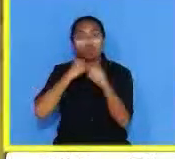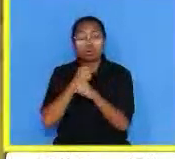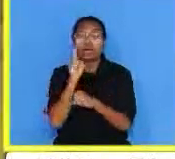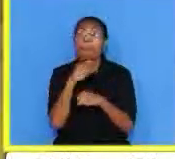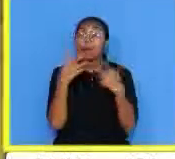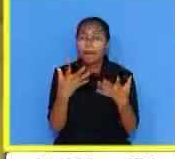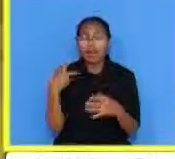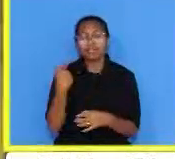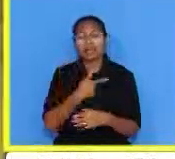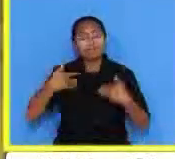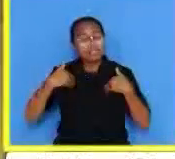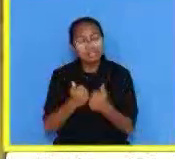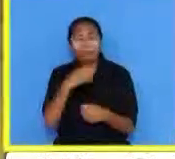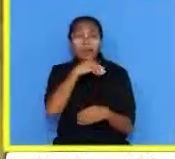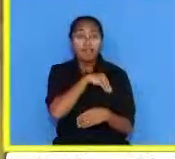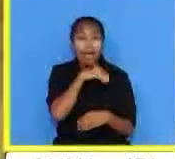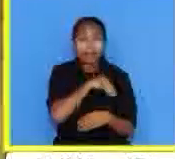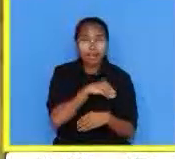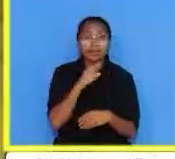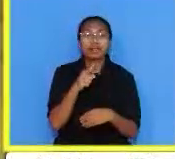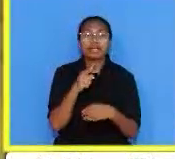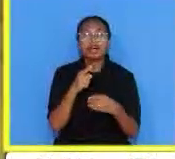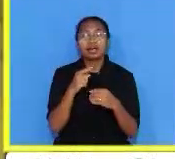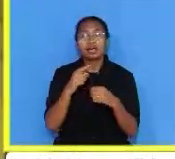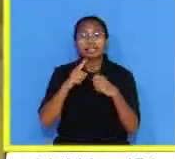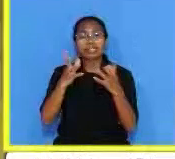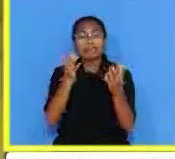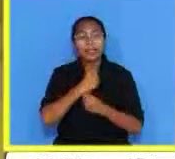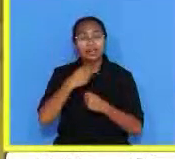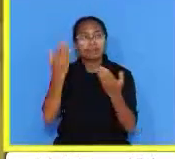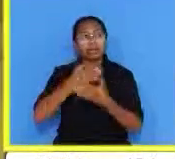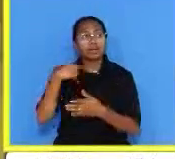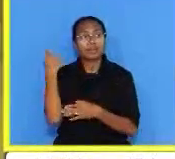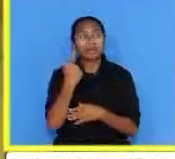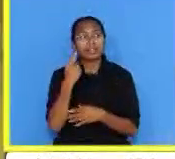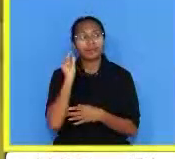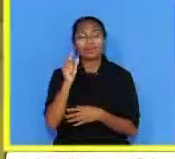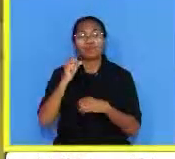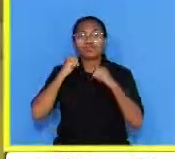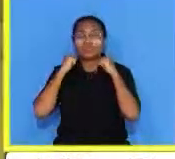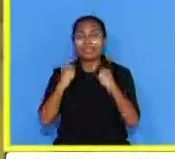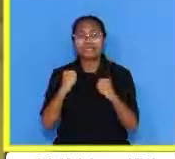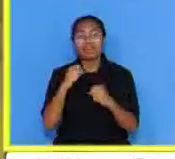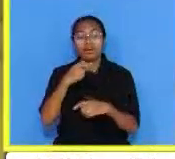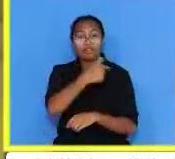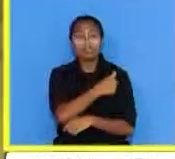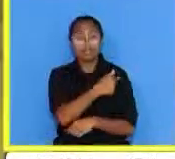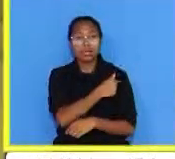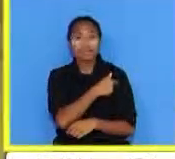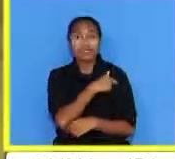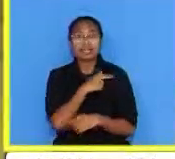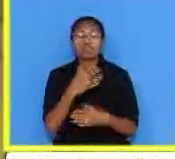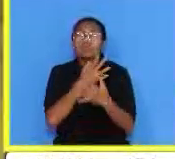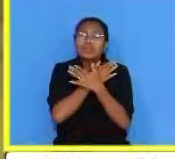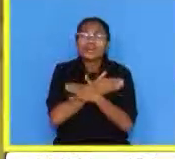kita memanfaatkan kesempatan yang sudah diberikan oleh pemerintah dan mendukung pemerintah dalam mensukseskan vaksinasi demi kebaikan diri kita dan